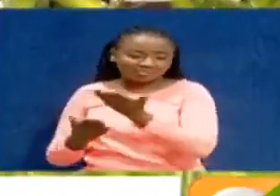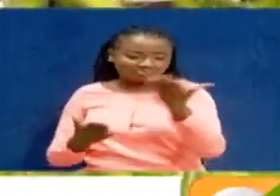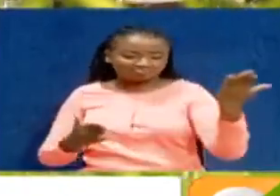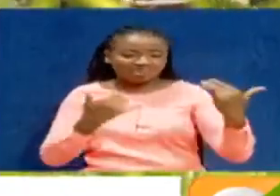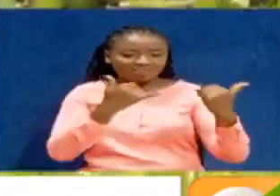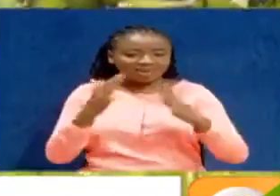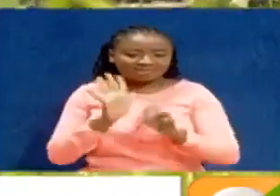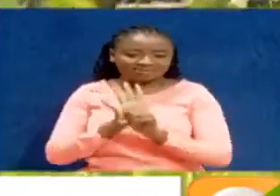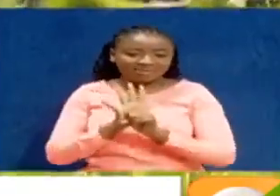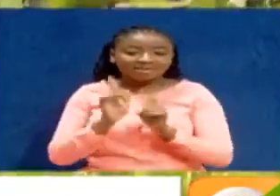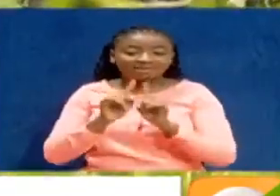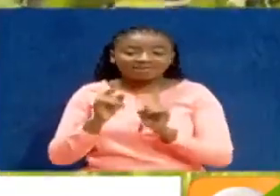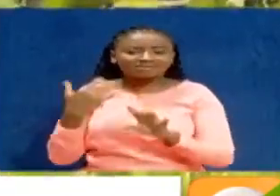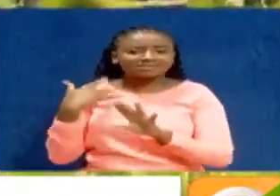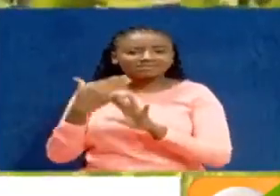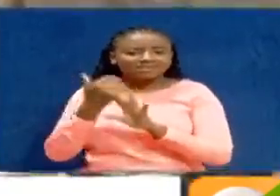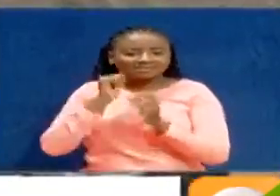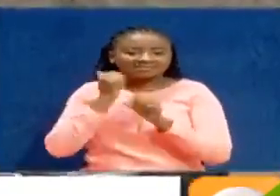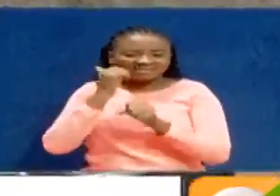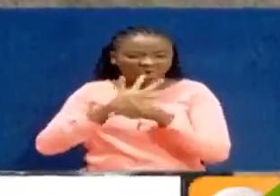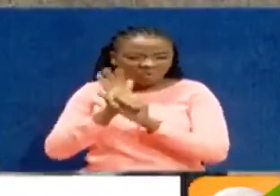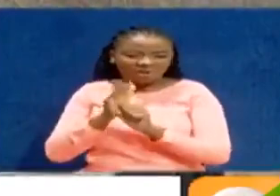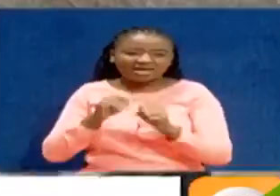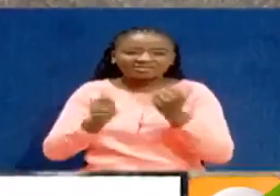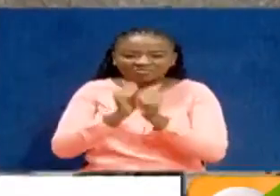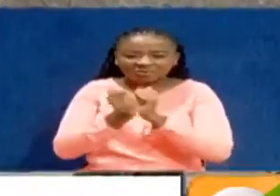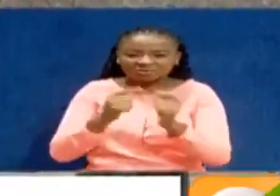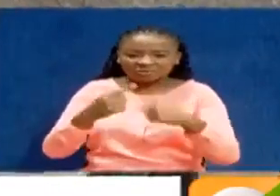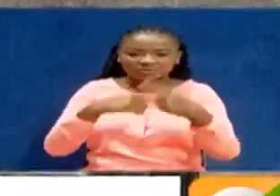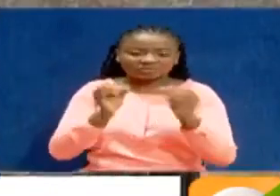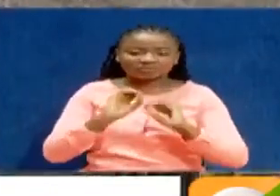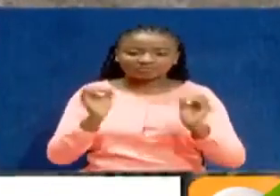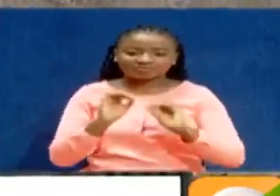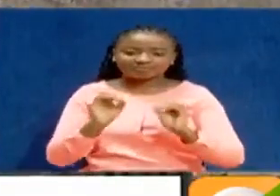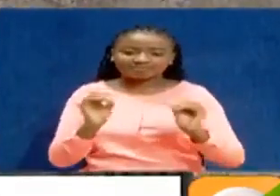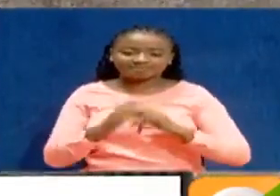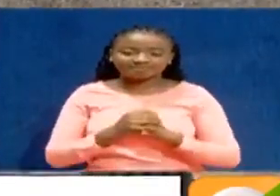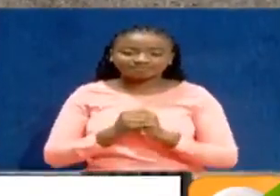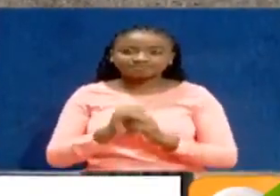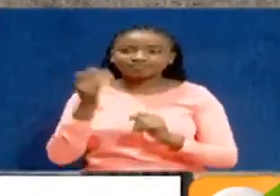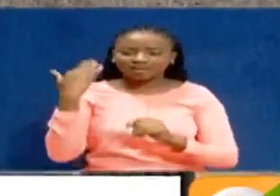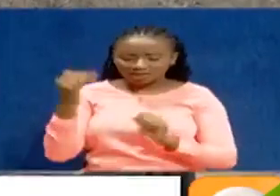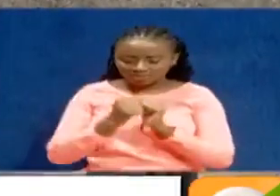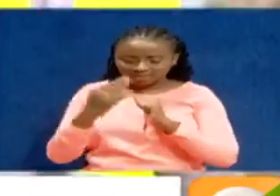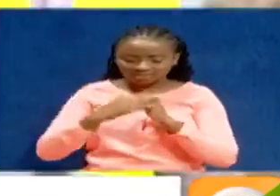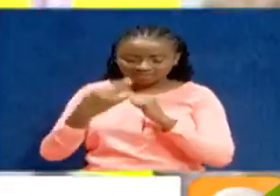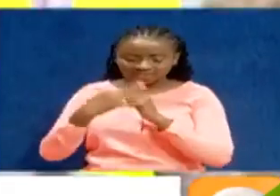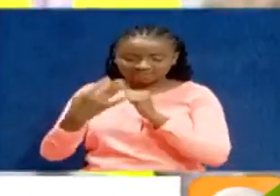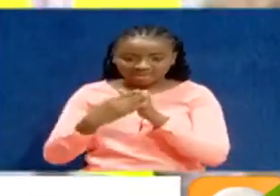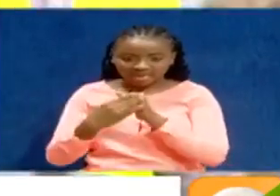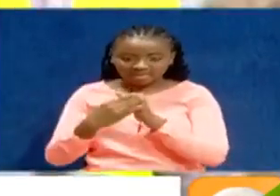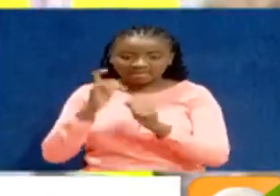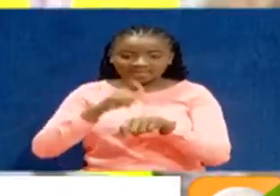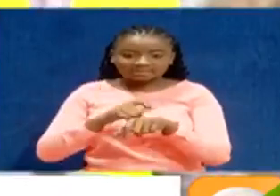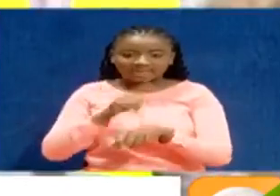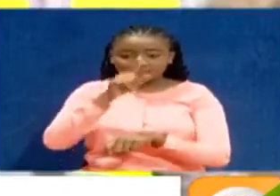ya michezo nchini kusitishwa kwa muda kutokana na ongezeko la maambukizi ya virusi vya corona. In 1989,